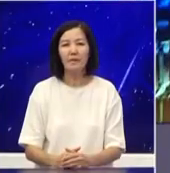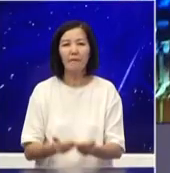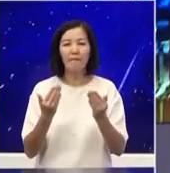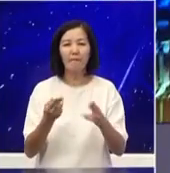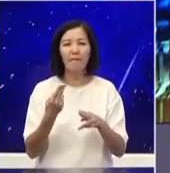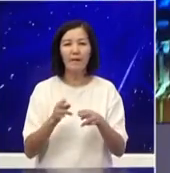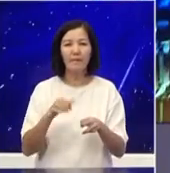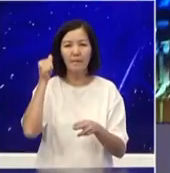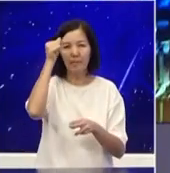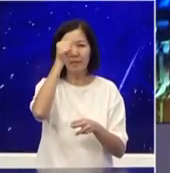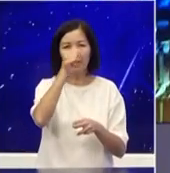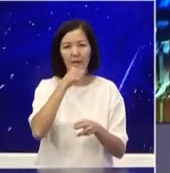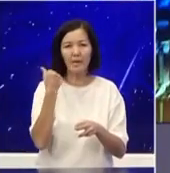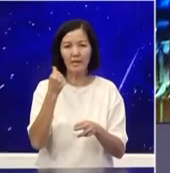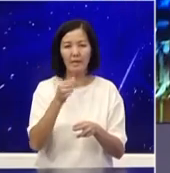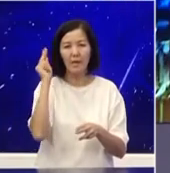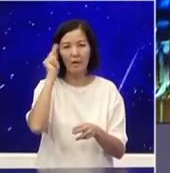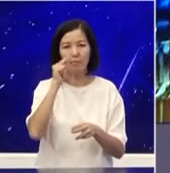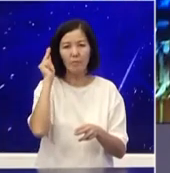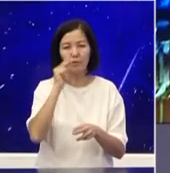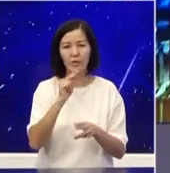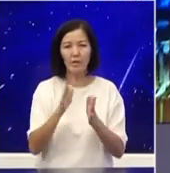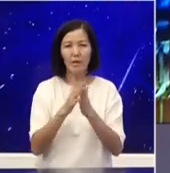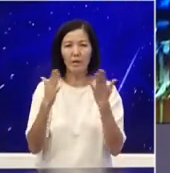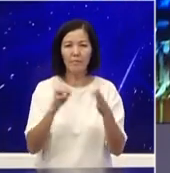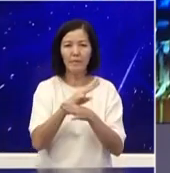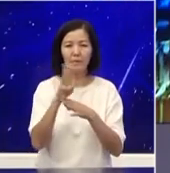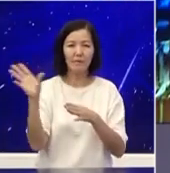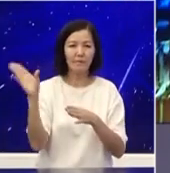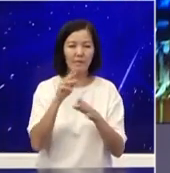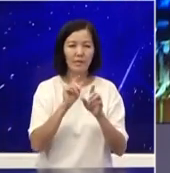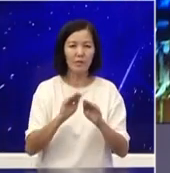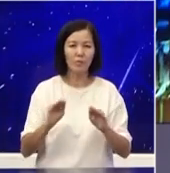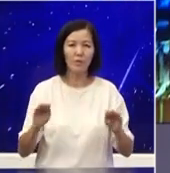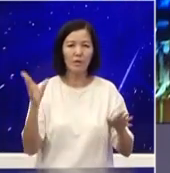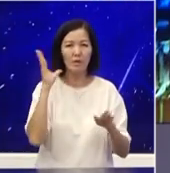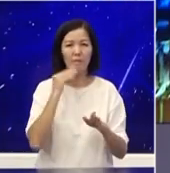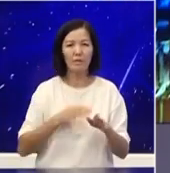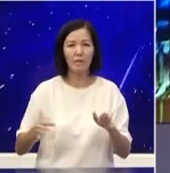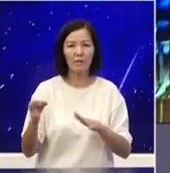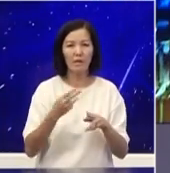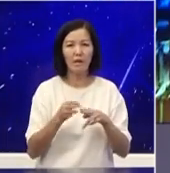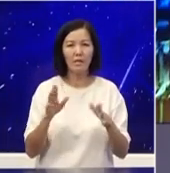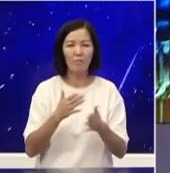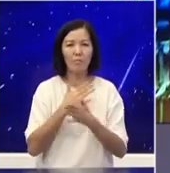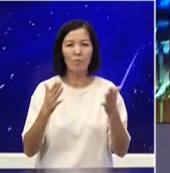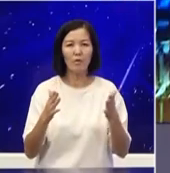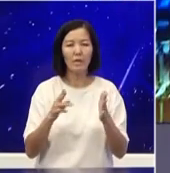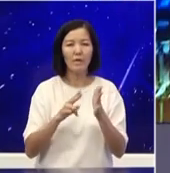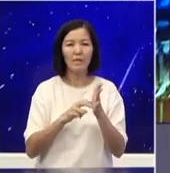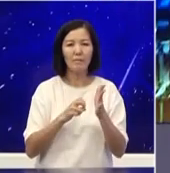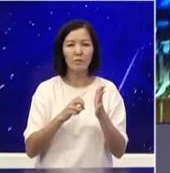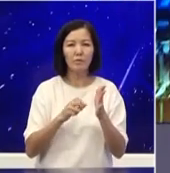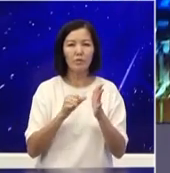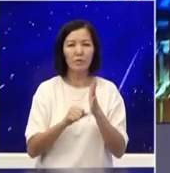В нынешнем году, вне зависимости от формы обучения, учебниками будут обеспечены все школьники Алматинской области. А это более 760